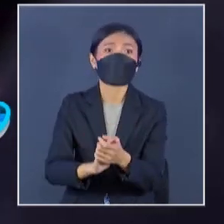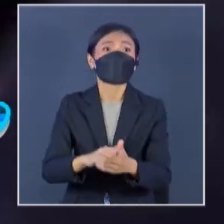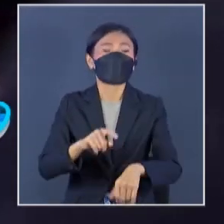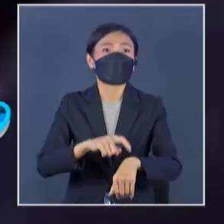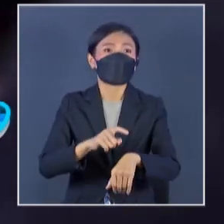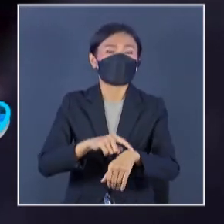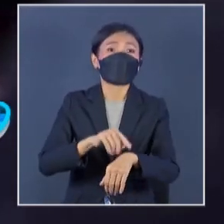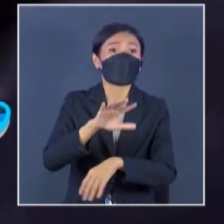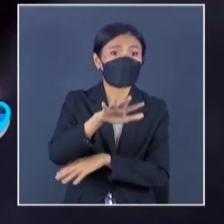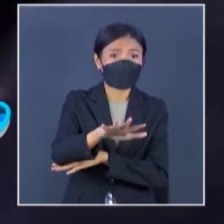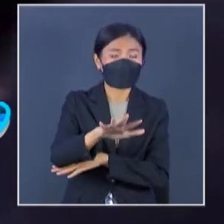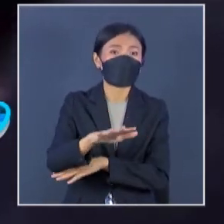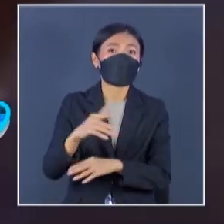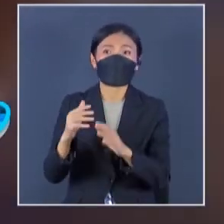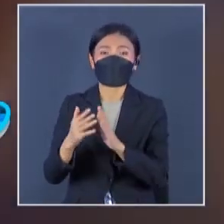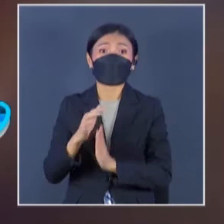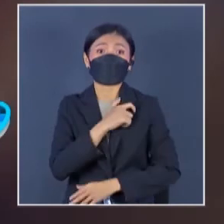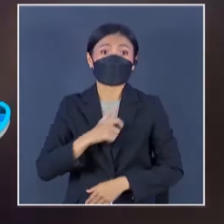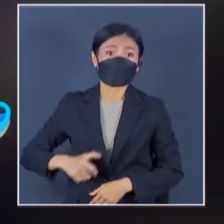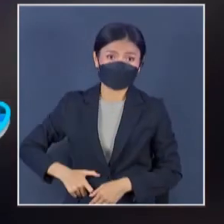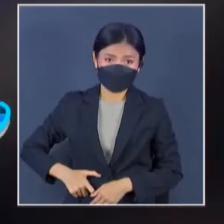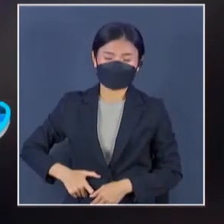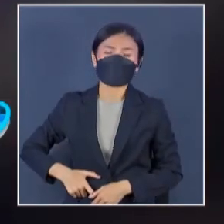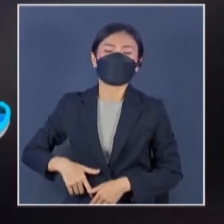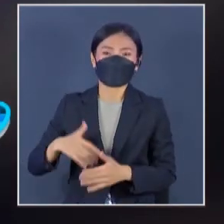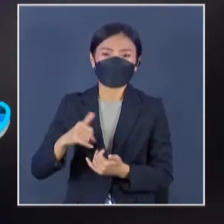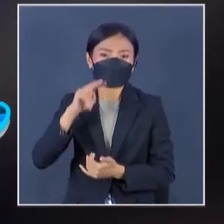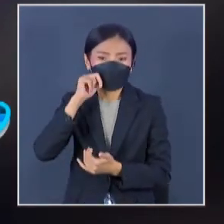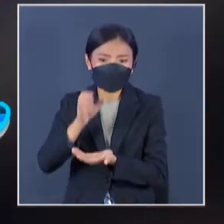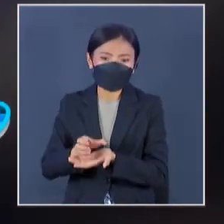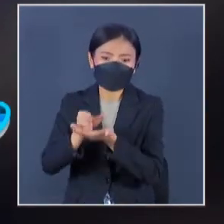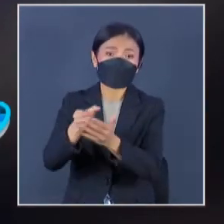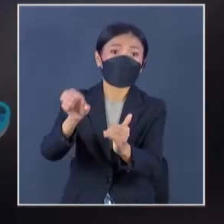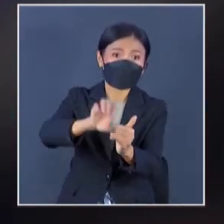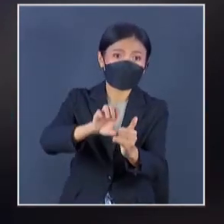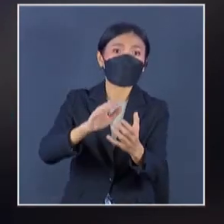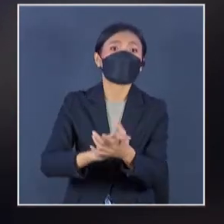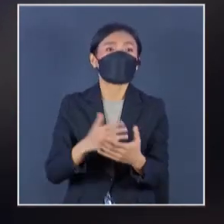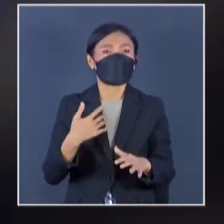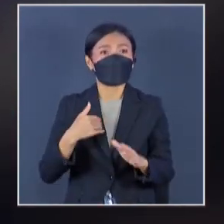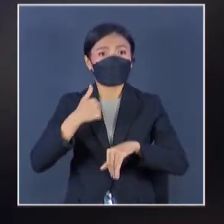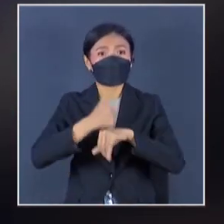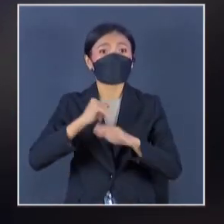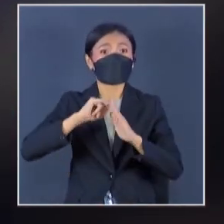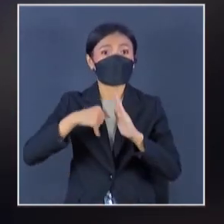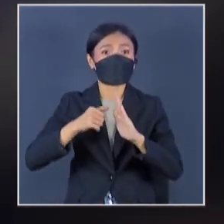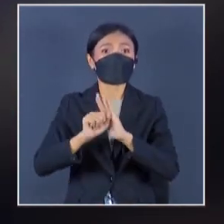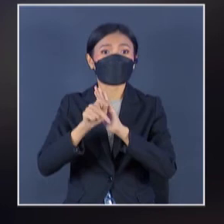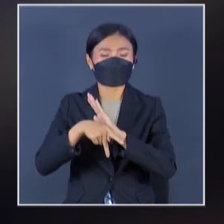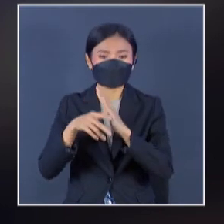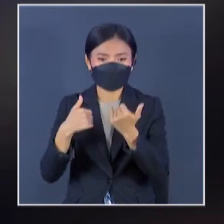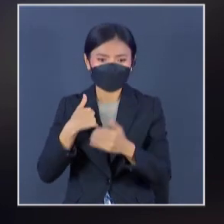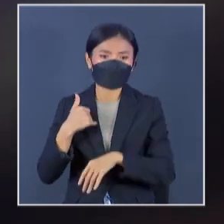านน้ำหลวงอาบศพผู้ว่าราชการจังหวัดสุพรรณบุรีจะเป็นผู้แทนพระองค์วางพวงมาลาหน้าหีบศพหลังจากนั้นสวดพระอภิธรรม9